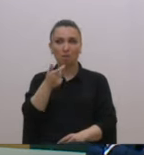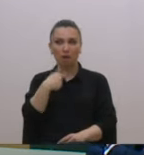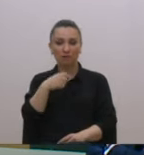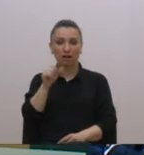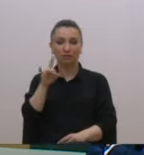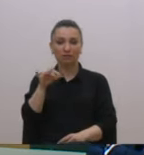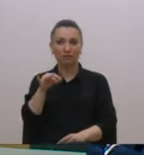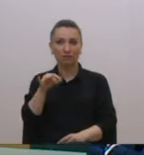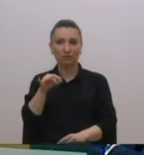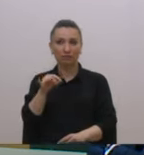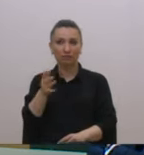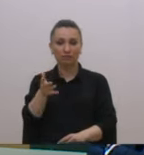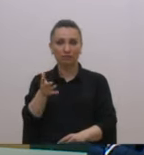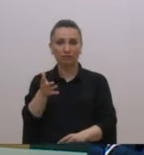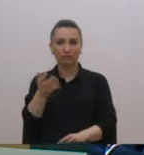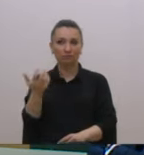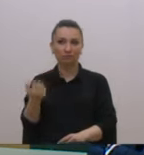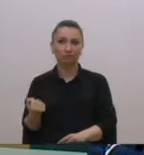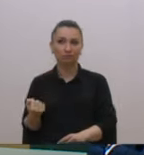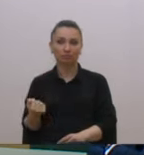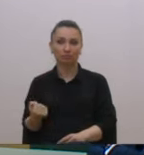ანრი.